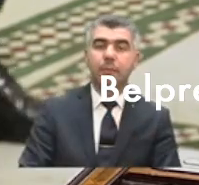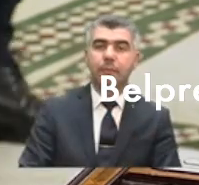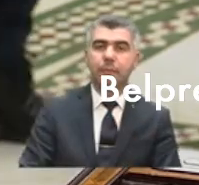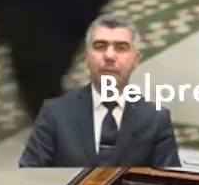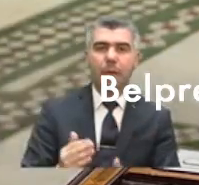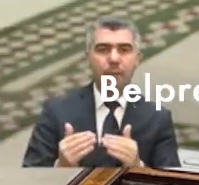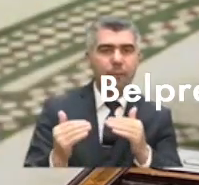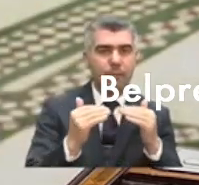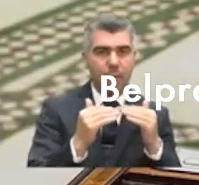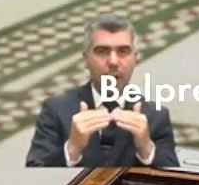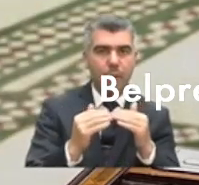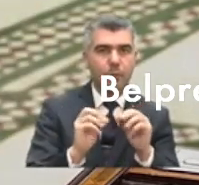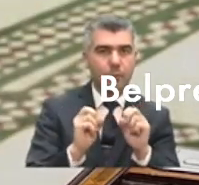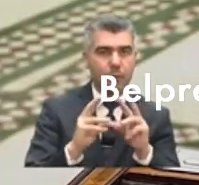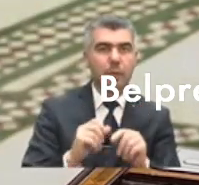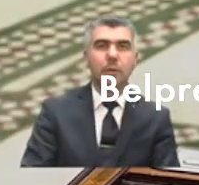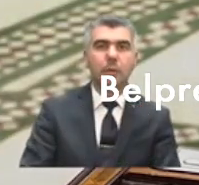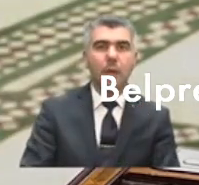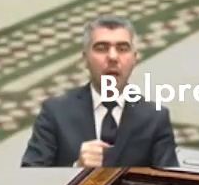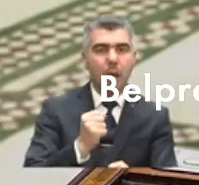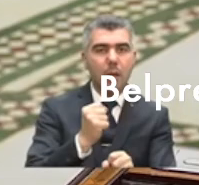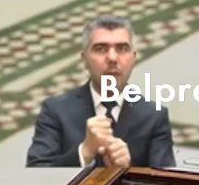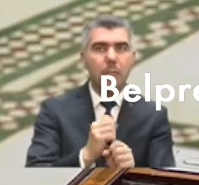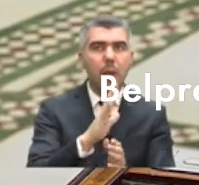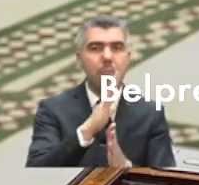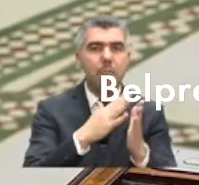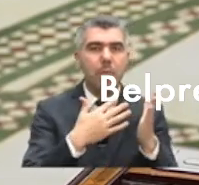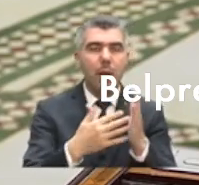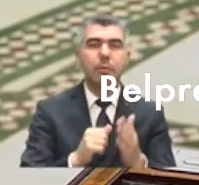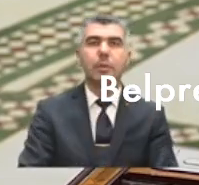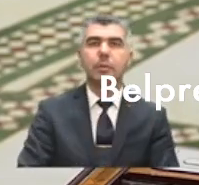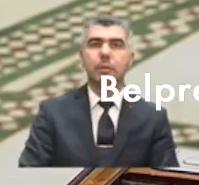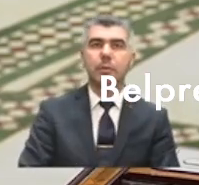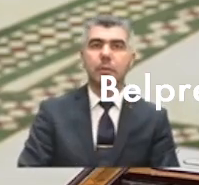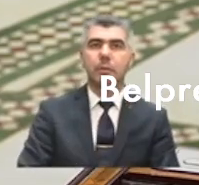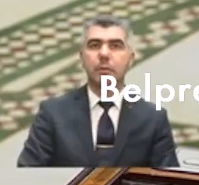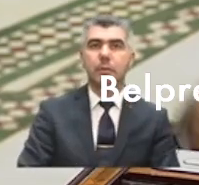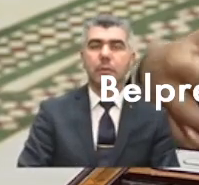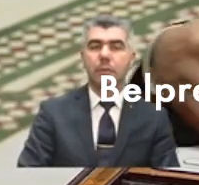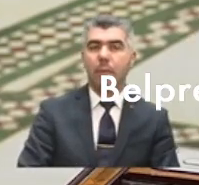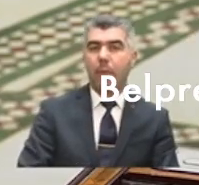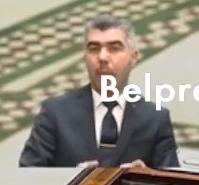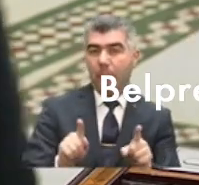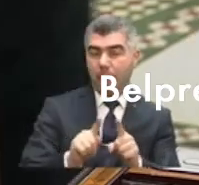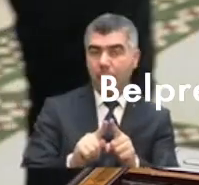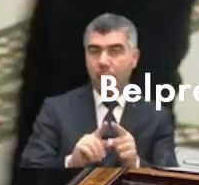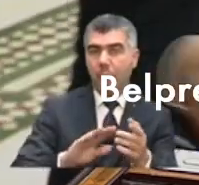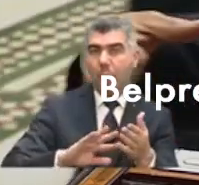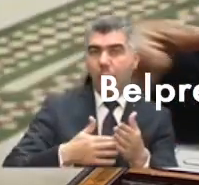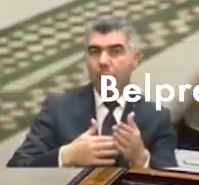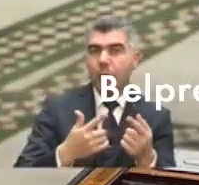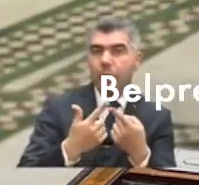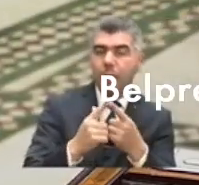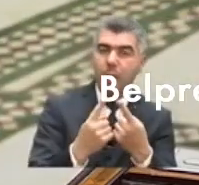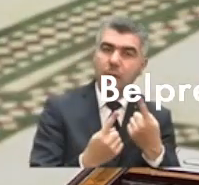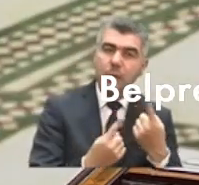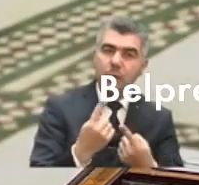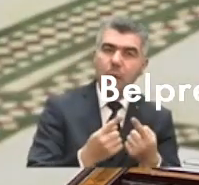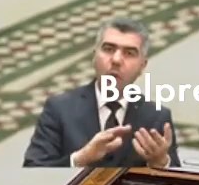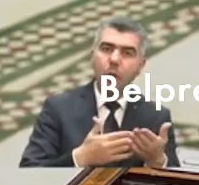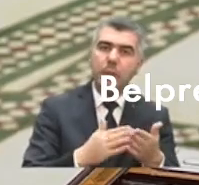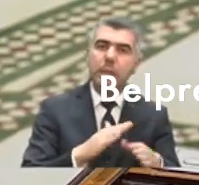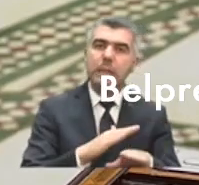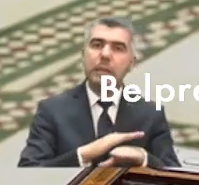متفقين وحنا خدامين على هذا البرنامج هذا كذلك، لان هذا كيتعلق، هذا مساله عرضانيه كيتعلق بجميع